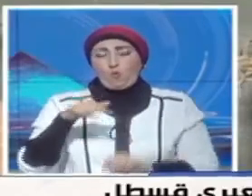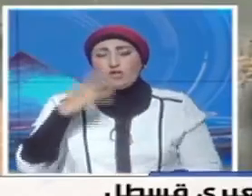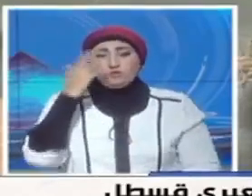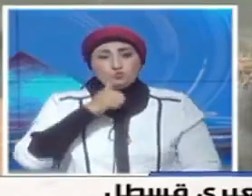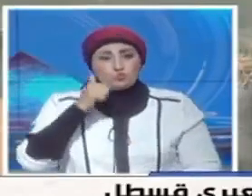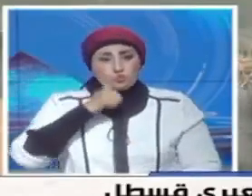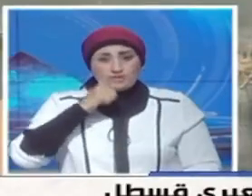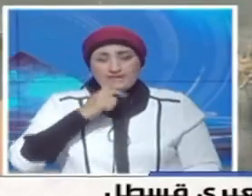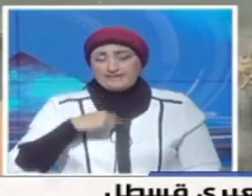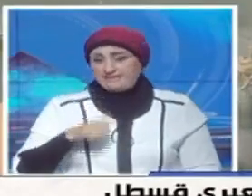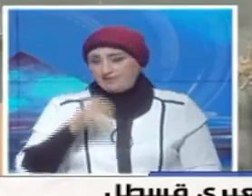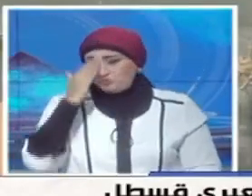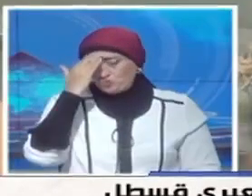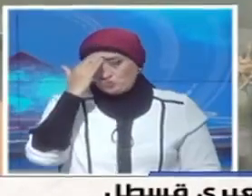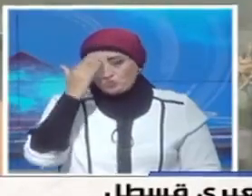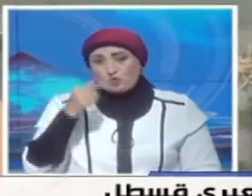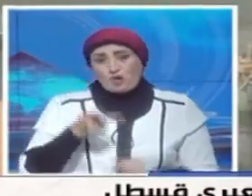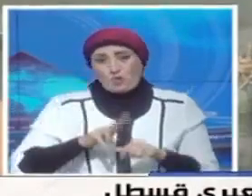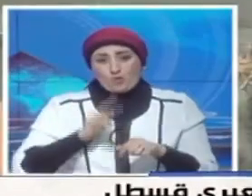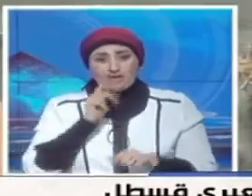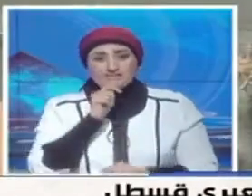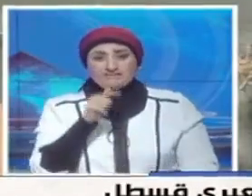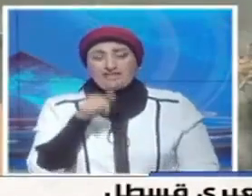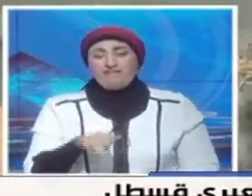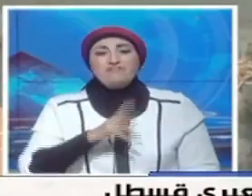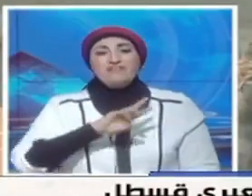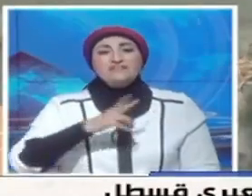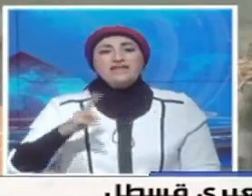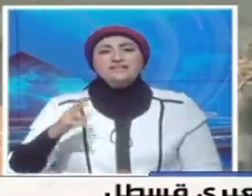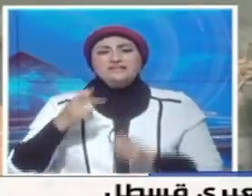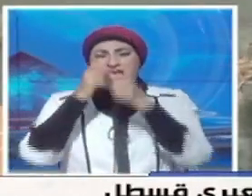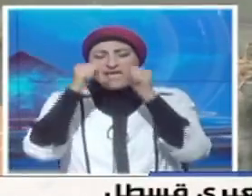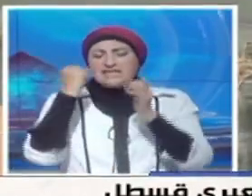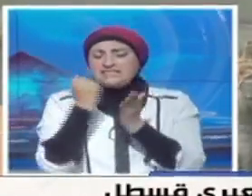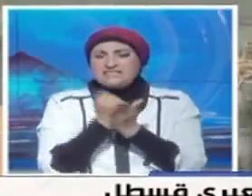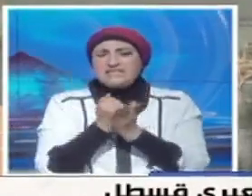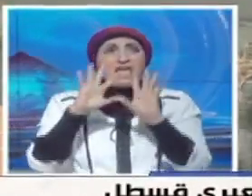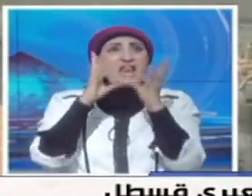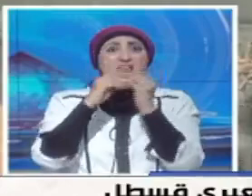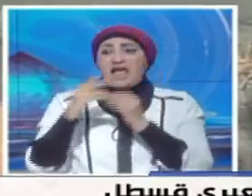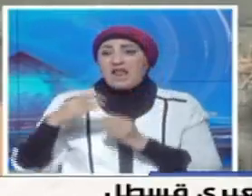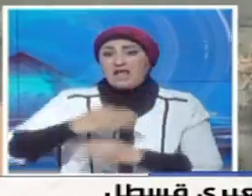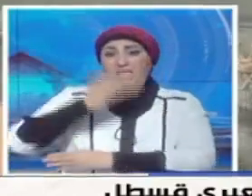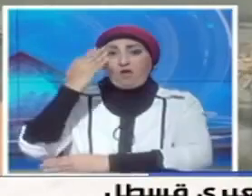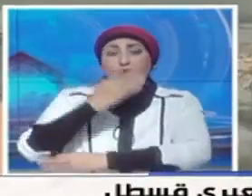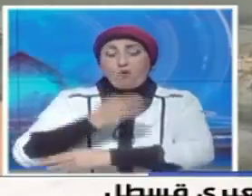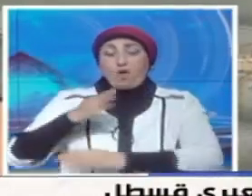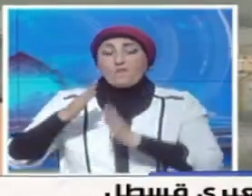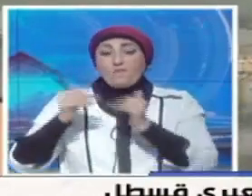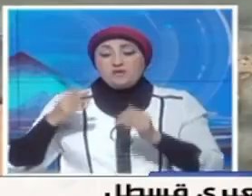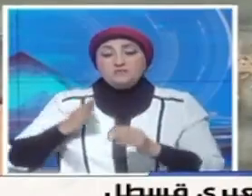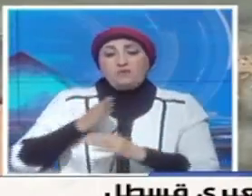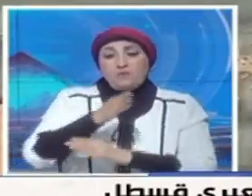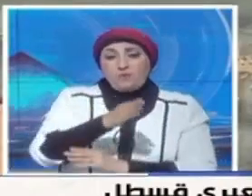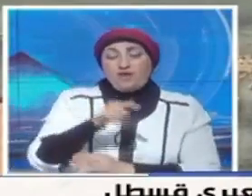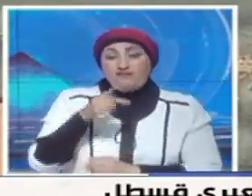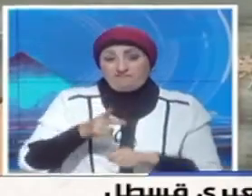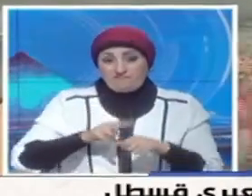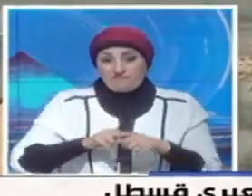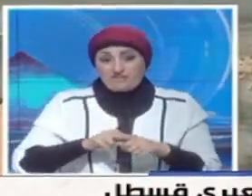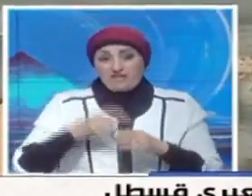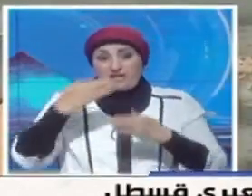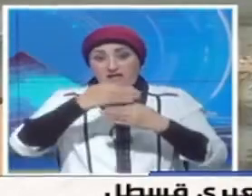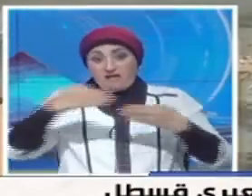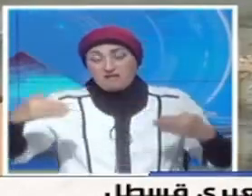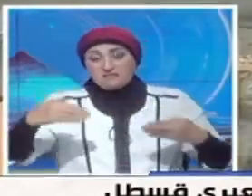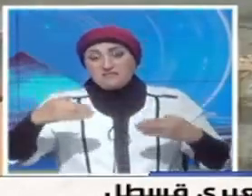واستقبالهم وتقديم كافة الدعم لهم، بالإضافة أيضا إلى مختلف جنسيات العالم التي جاءت عبر الحدود المصرية. هناك أيضا خط للعودة